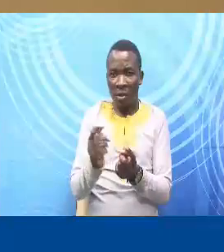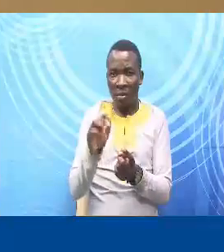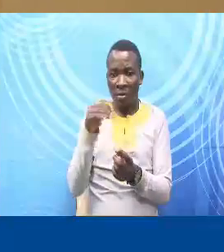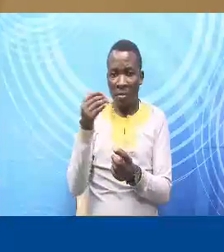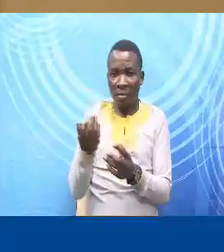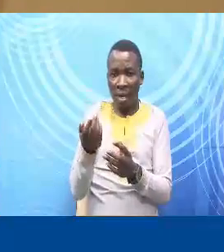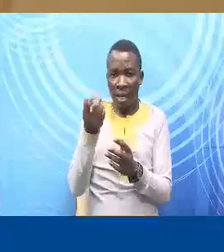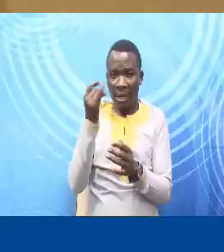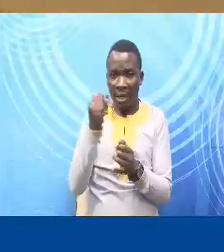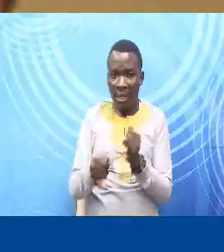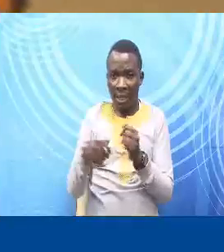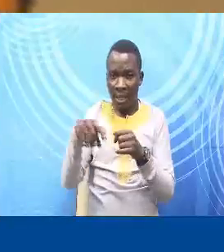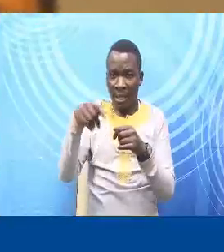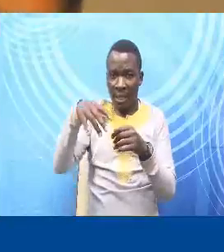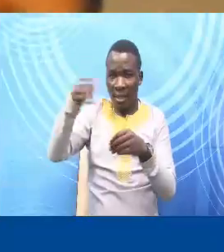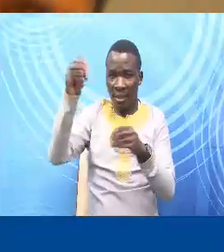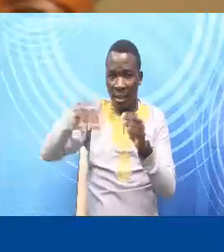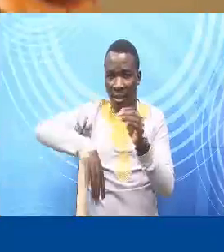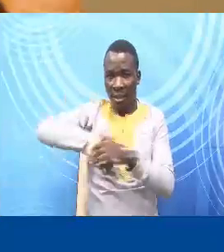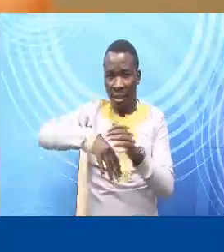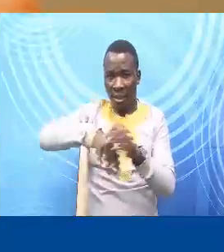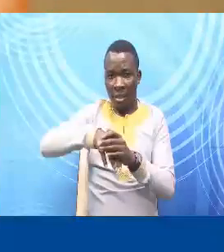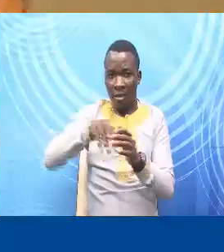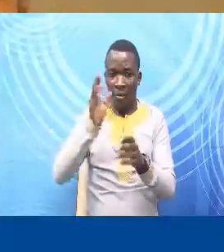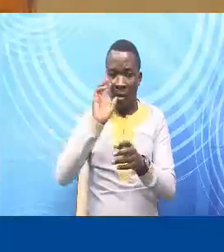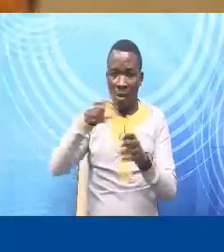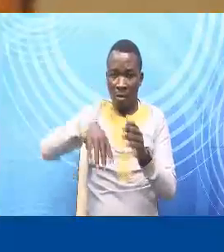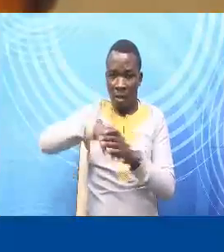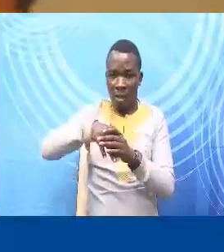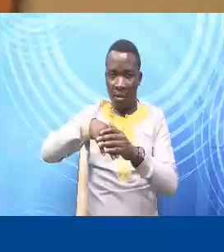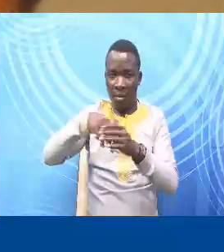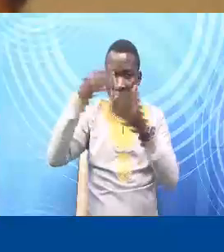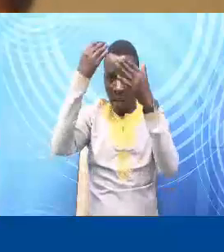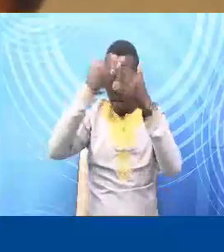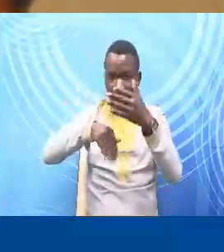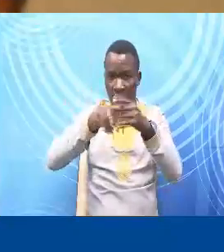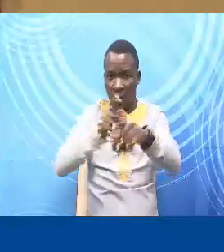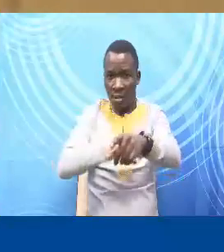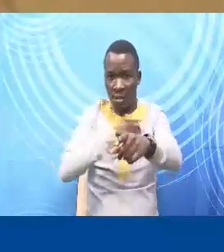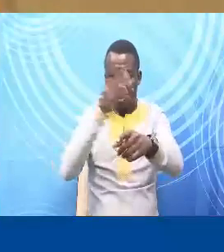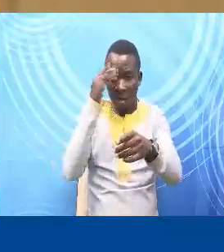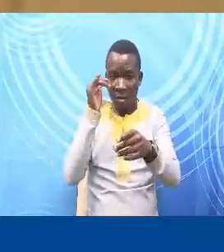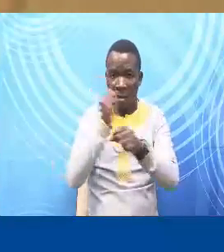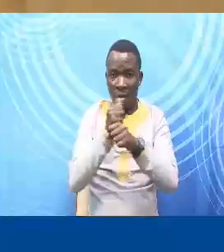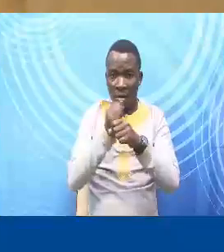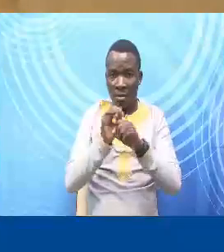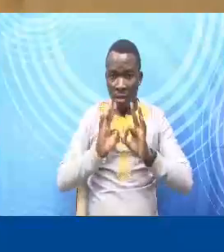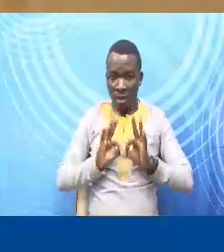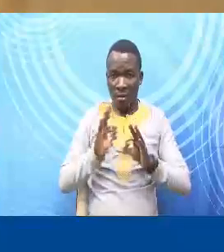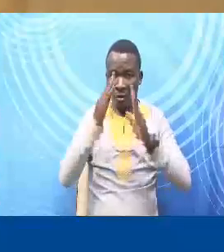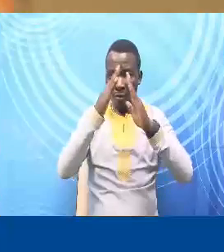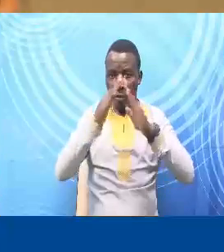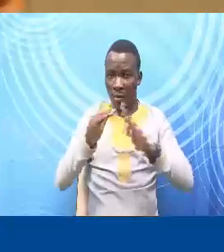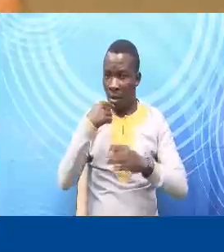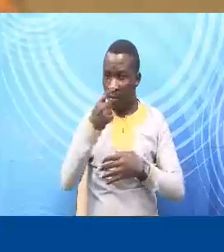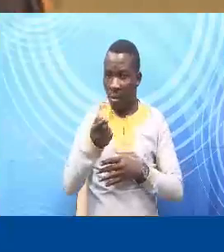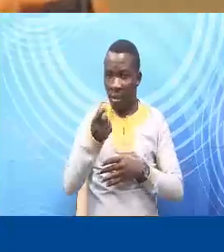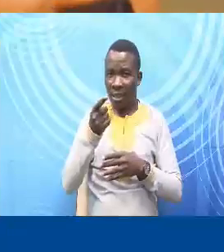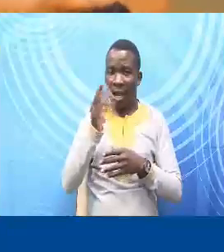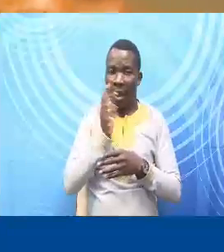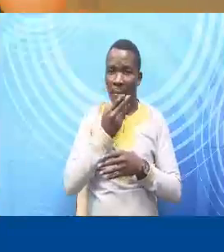amazi ari ku kibuga mbona ntarajya ku kibuga iryo joro kuko nari majije kuyakoresha isuku yo mu nzu nawe ndamubwira nti papa cyuzo nta mazi